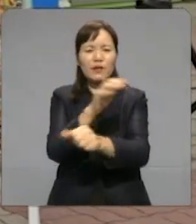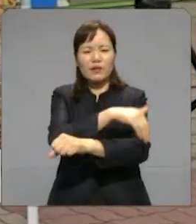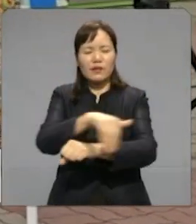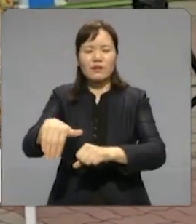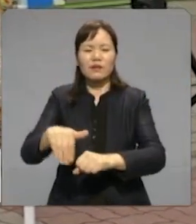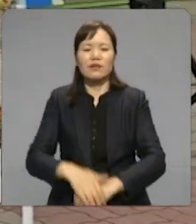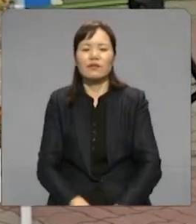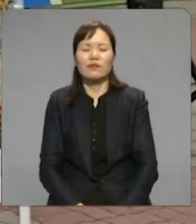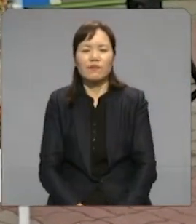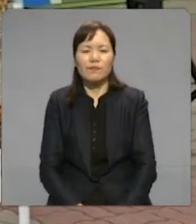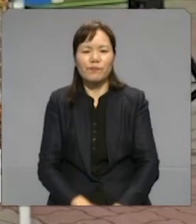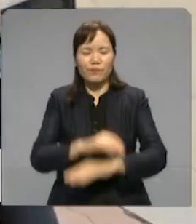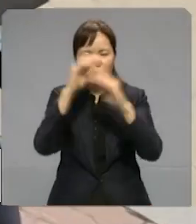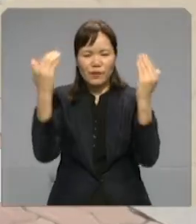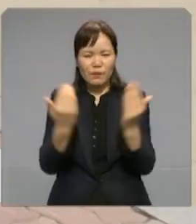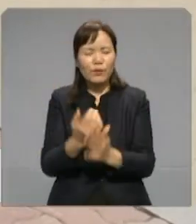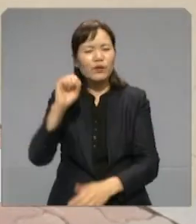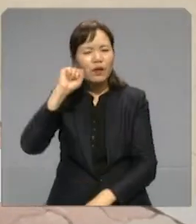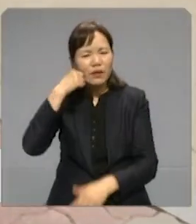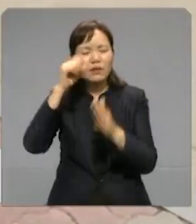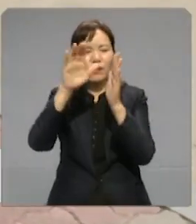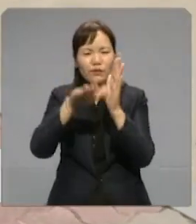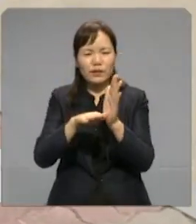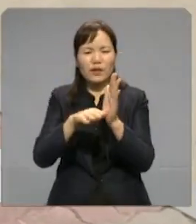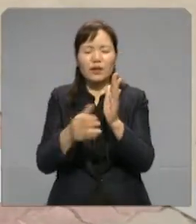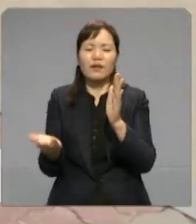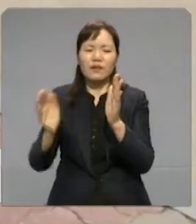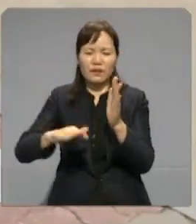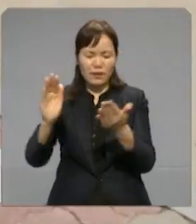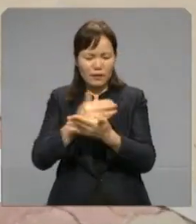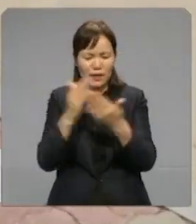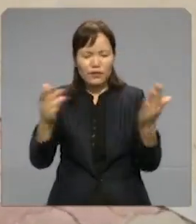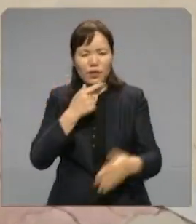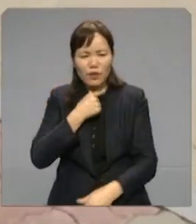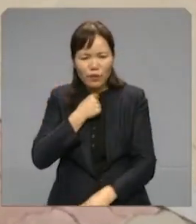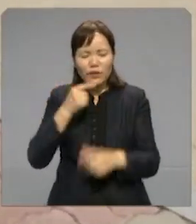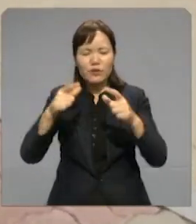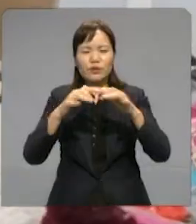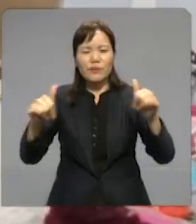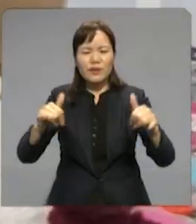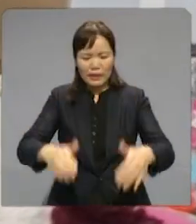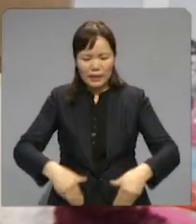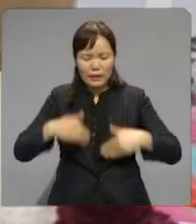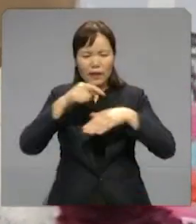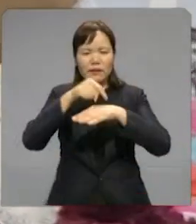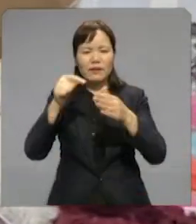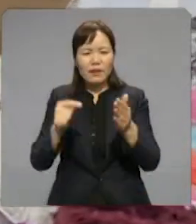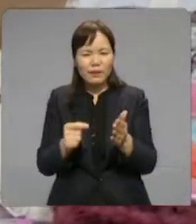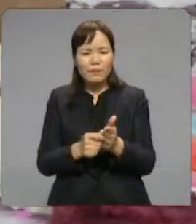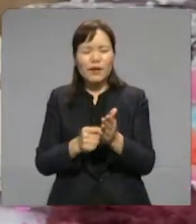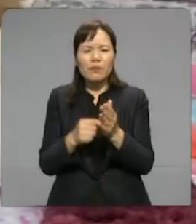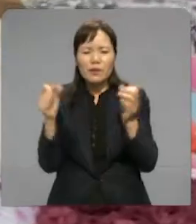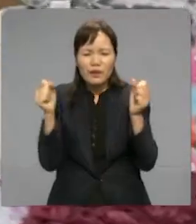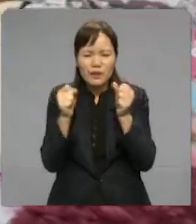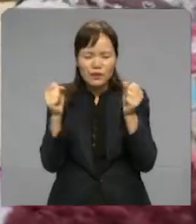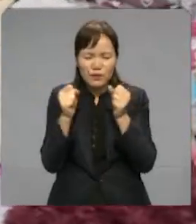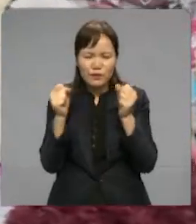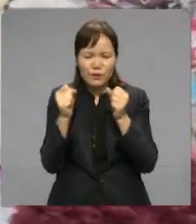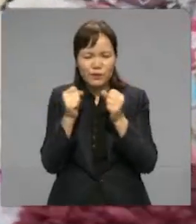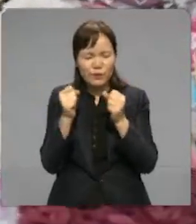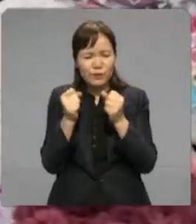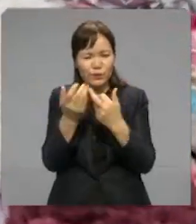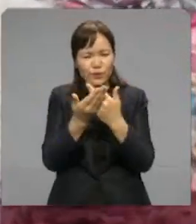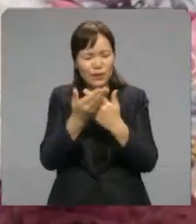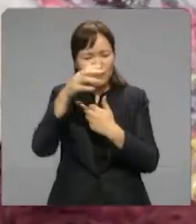예정인데요. 모두가 어려운 시기지만 나누고자 하는 주민들의 따뜻한 마음이 쌀쌀한 날씨에